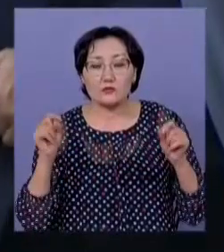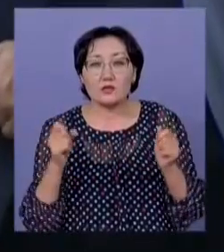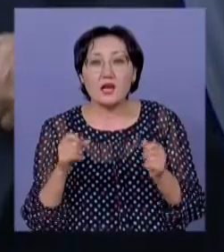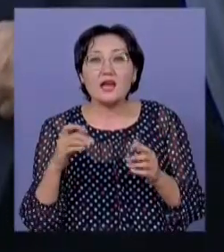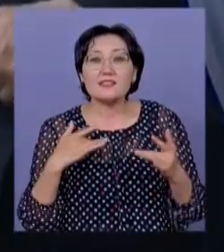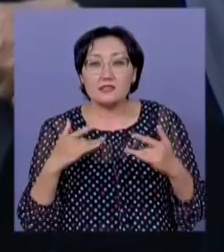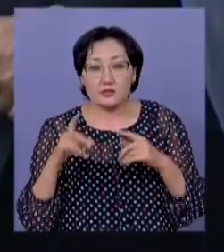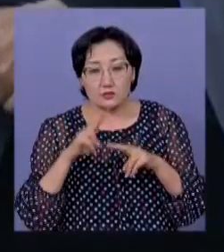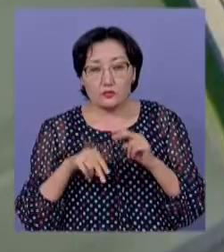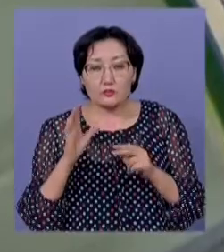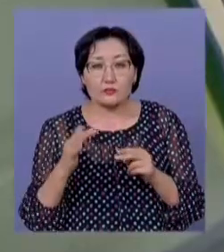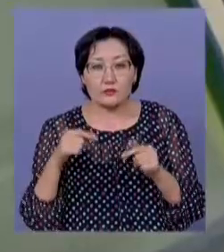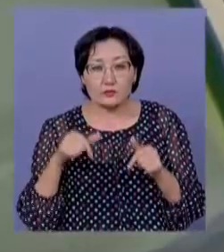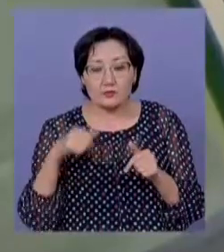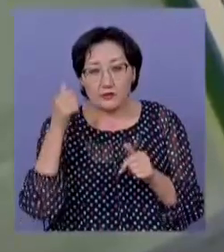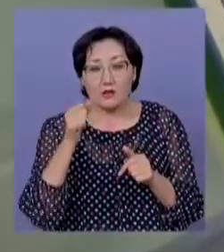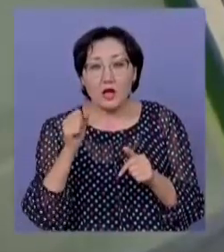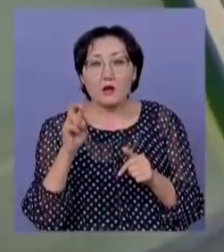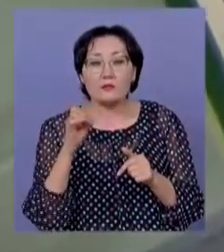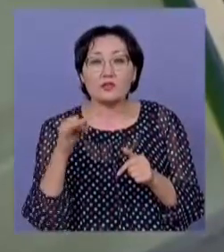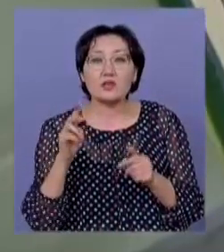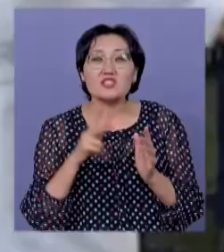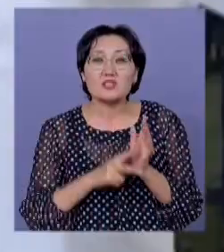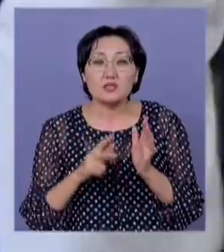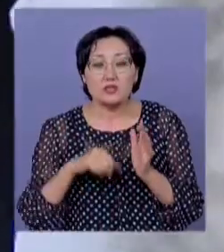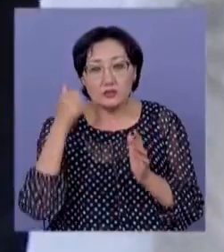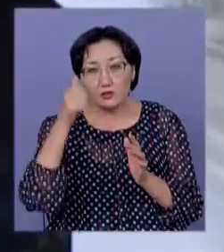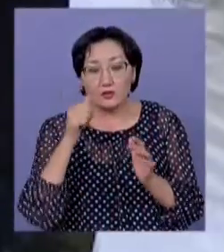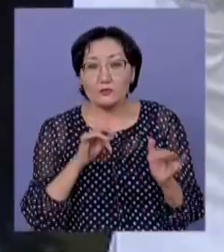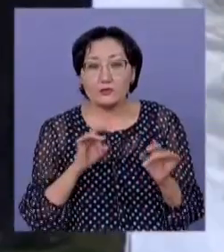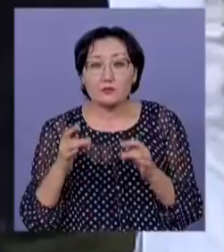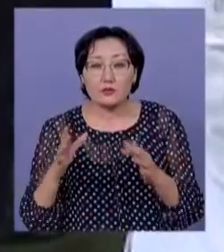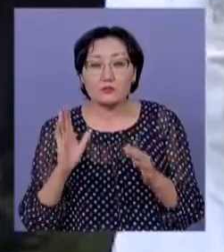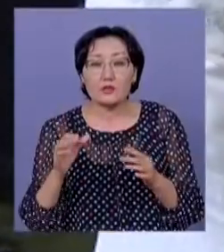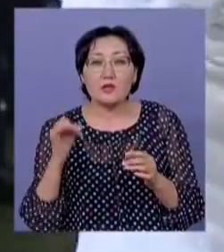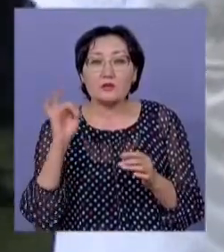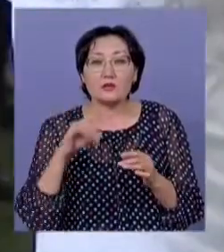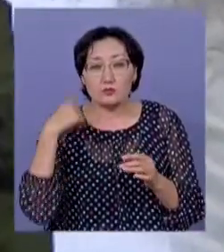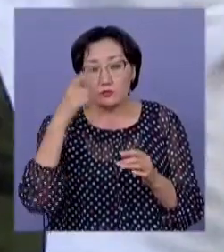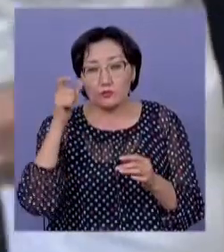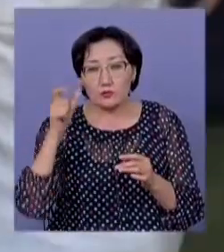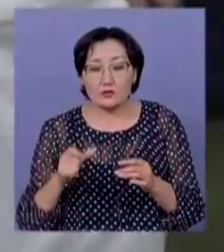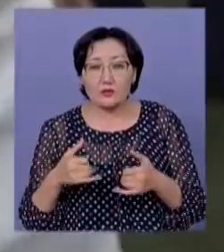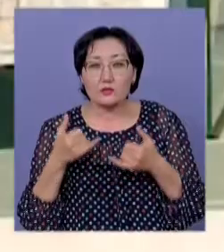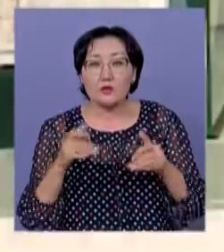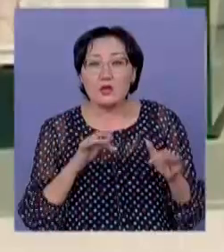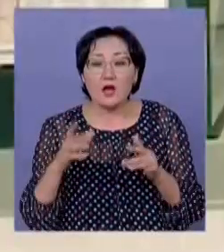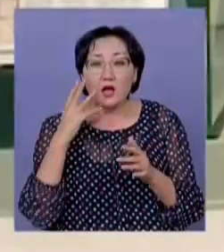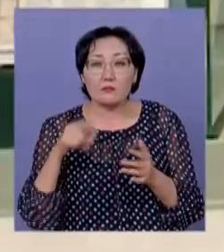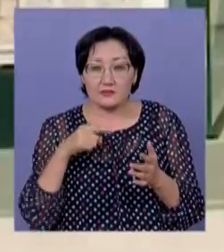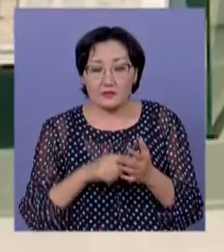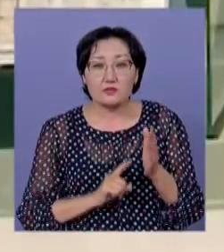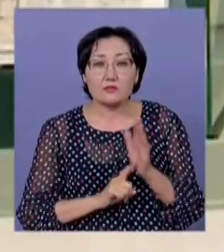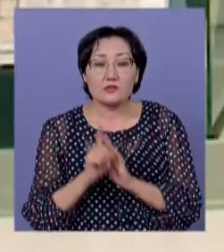театр салынбақ. Айта кетейік, биыл Әбіш Кекілбайұлының 80 жылдығы аталып өтіледі. Тарихи тұлғаға арналған шаралар Алматы қаласынан бастау алған